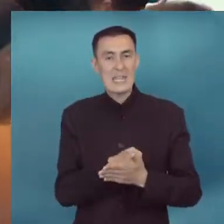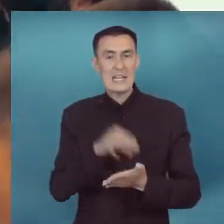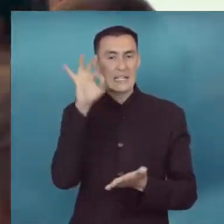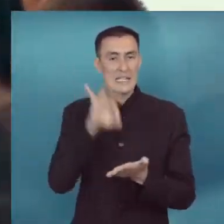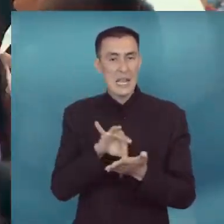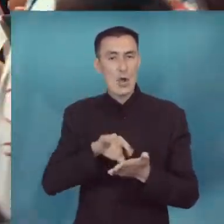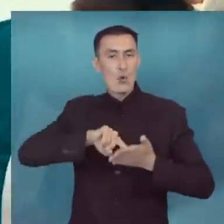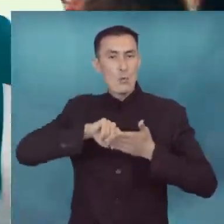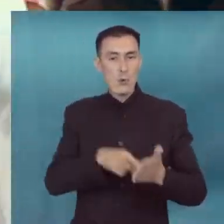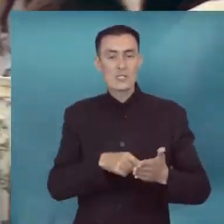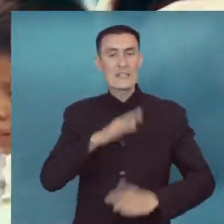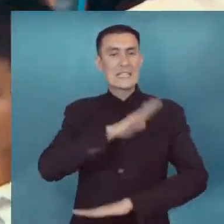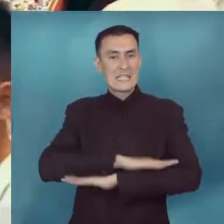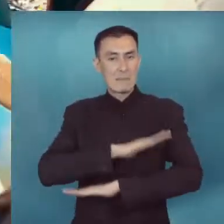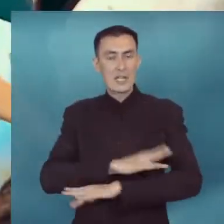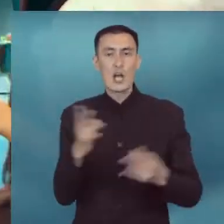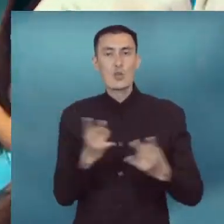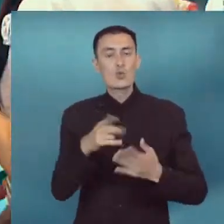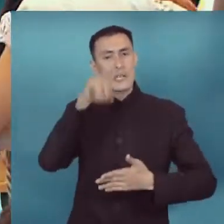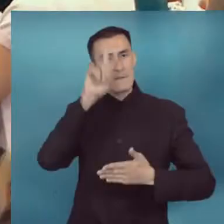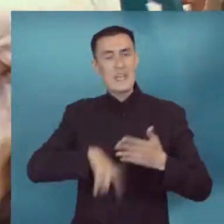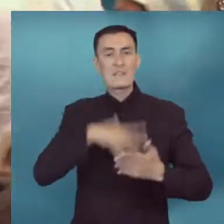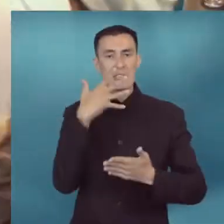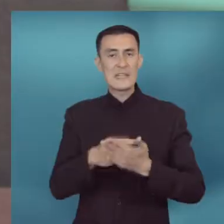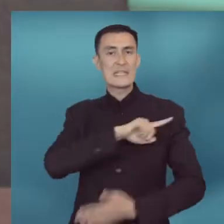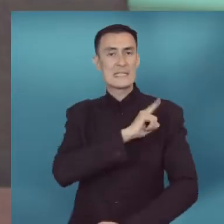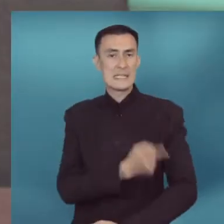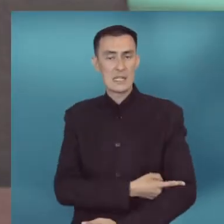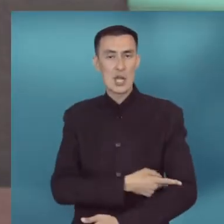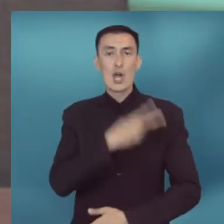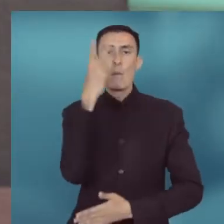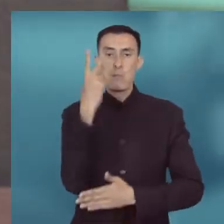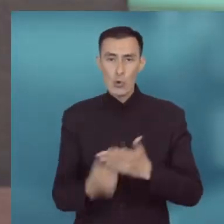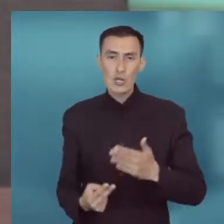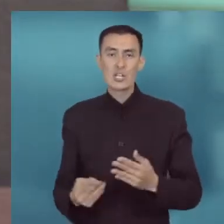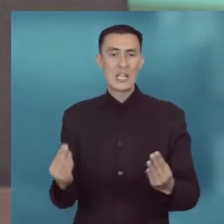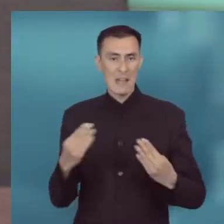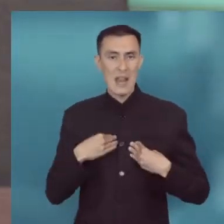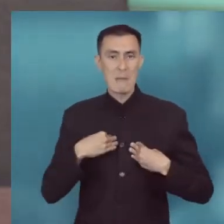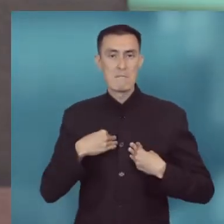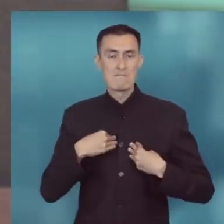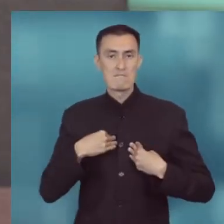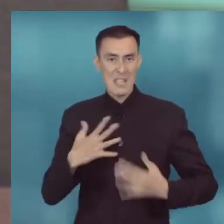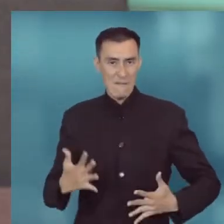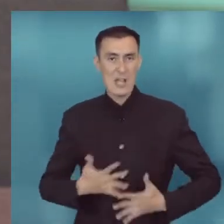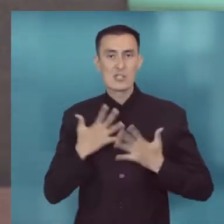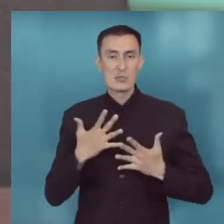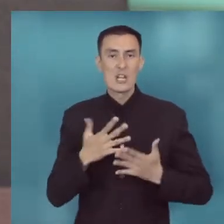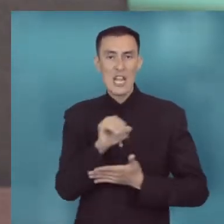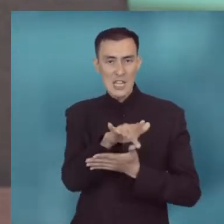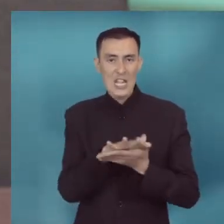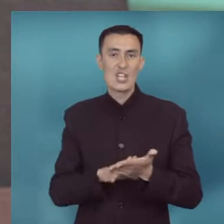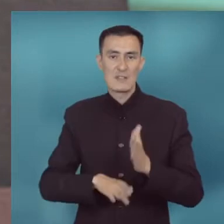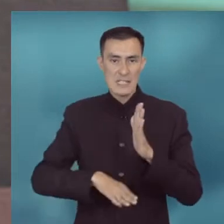цели, упорство и дисциплина. Нужно верить в свои силы. Проигрыши давали какую-то мотивацию для